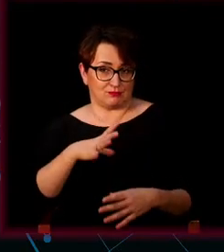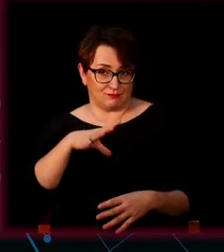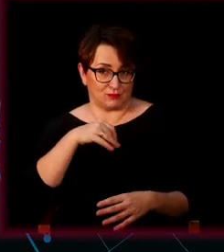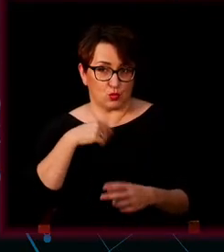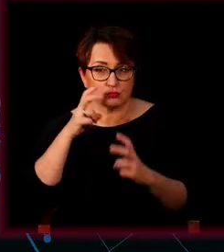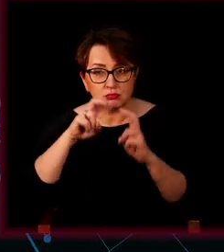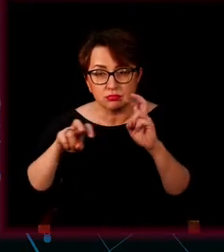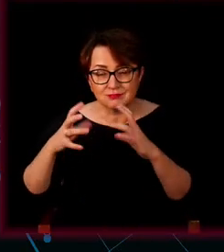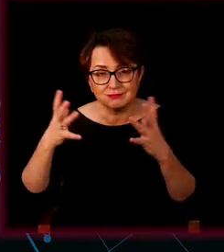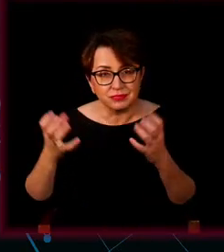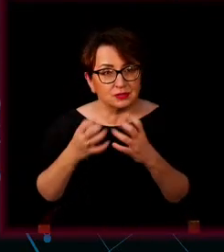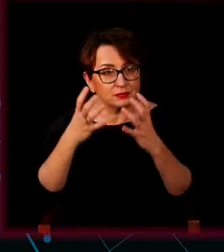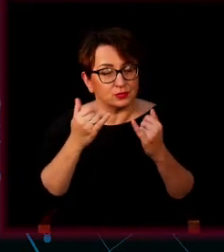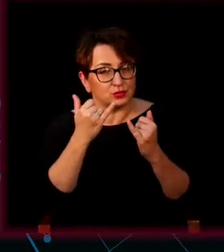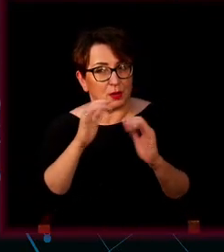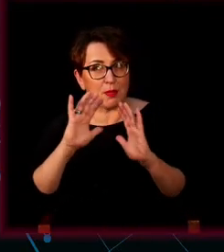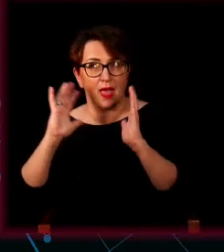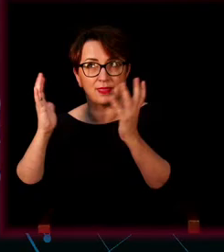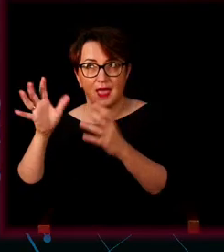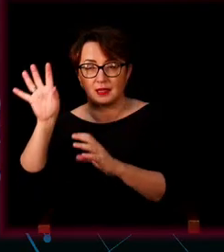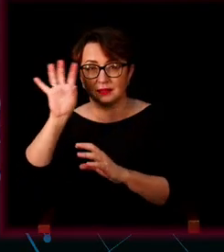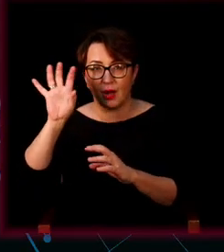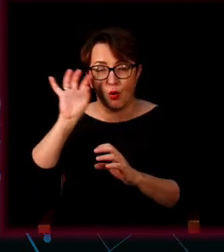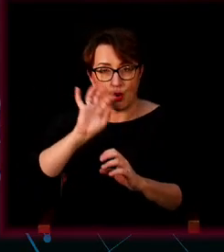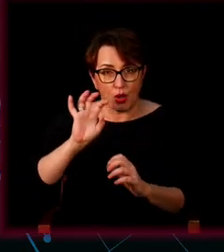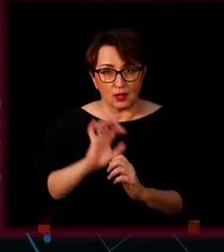różnych aspektów tej planety, no